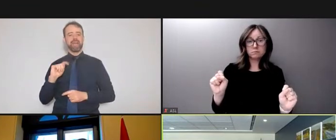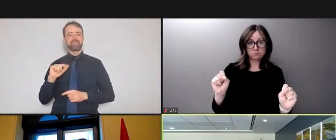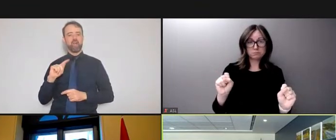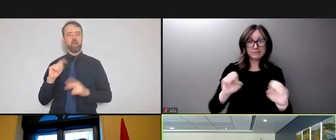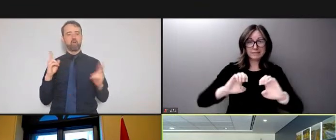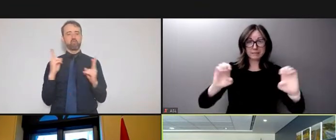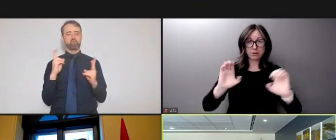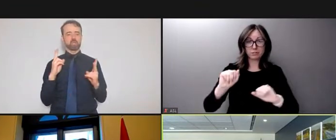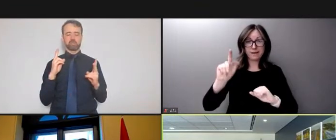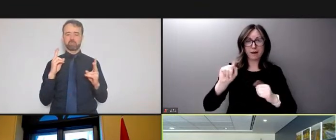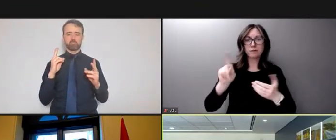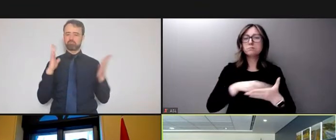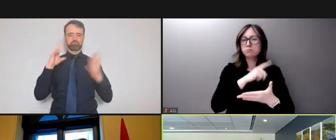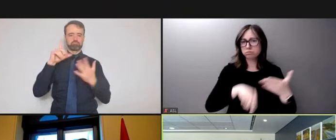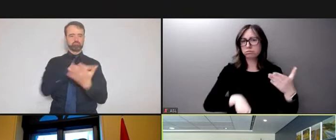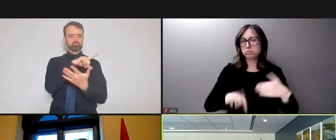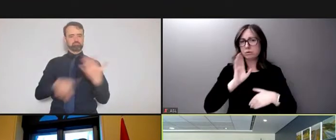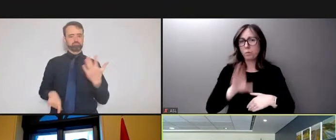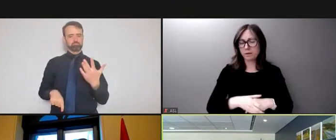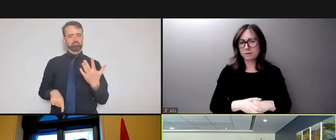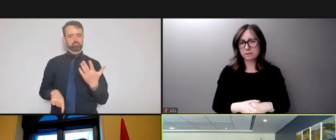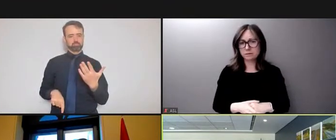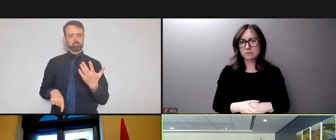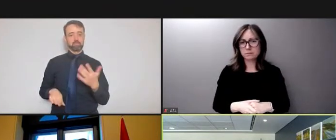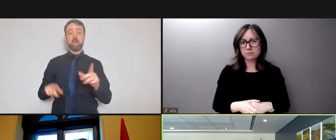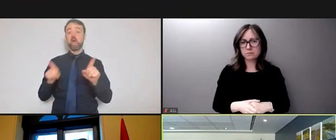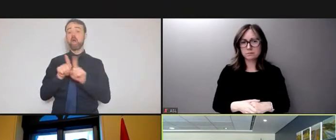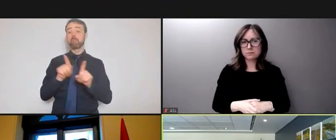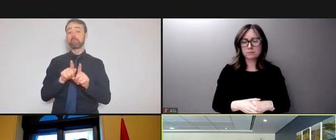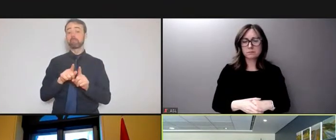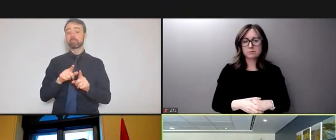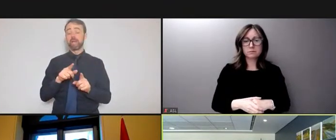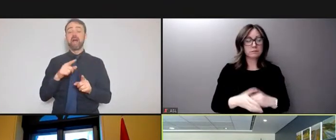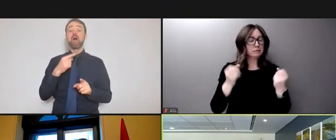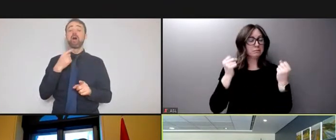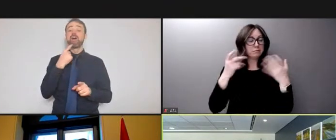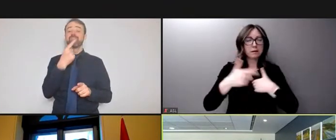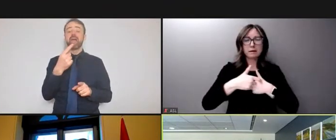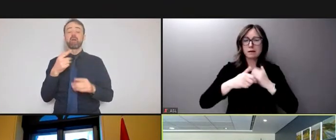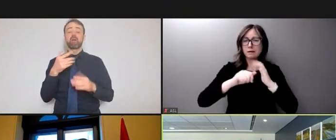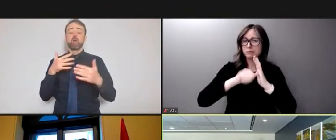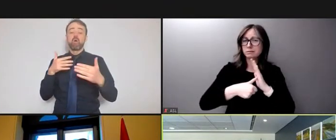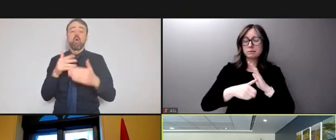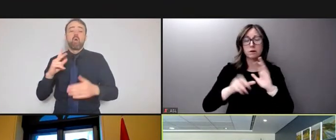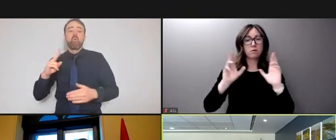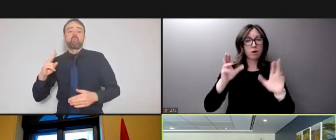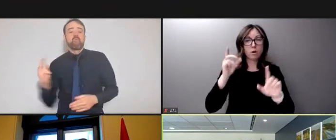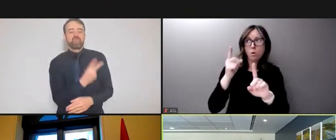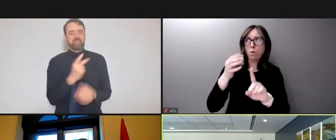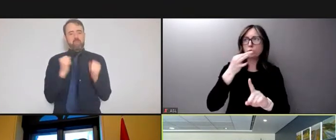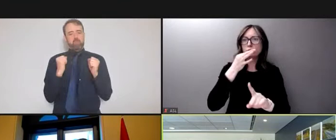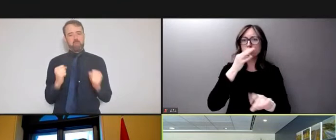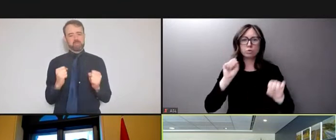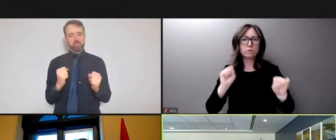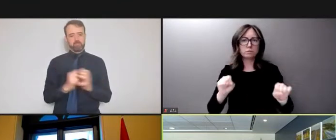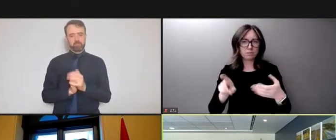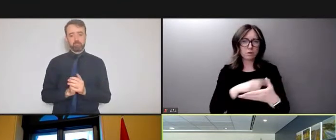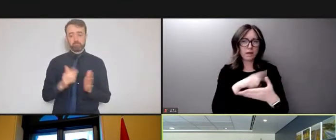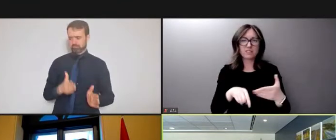Et comme on a souligné à plusieurs reprises, aussitôt que possible, aussitôt que possible. Je passe la parole maintenant à Mark Holland.